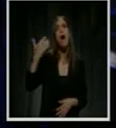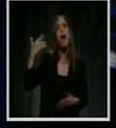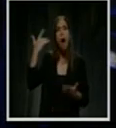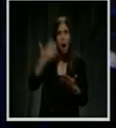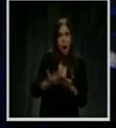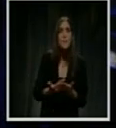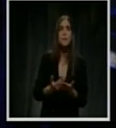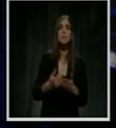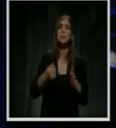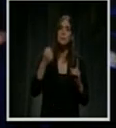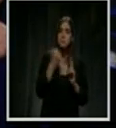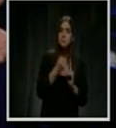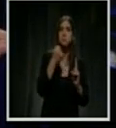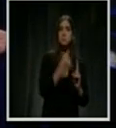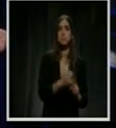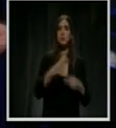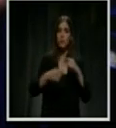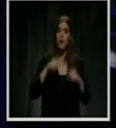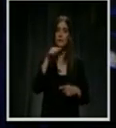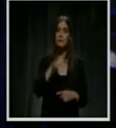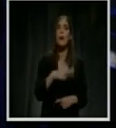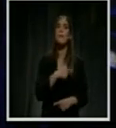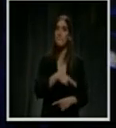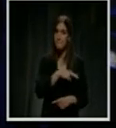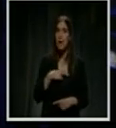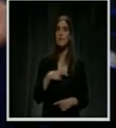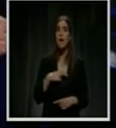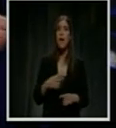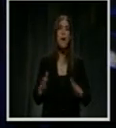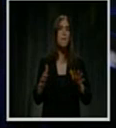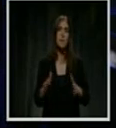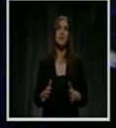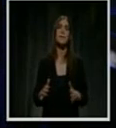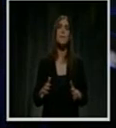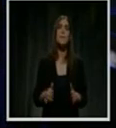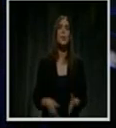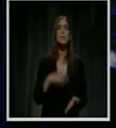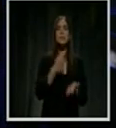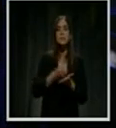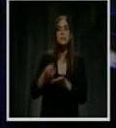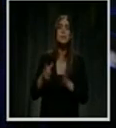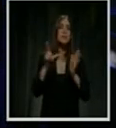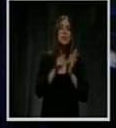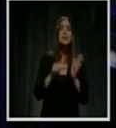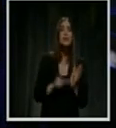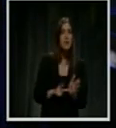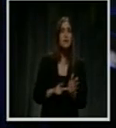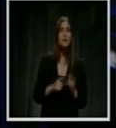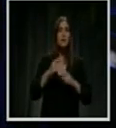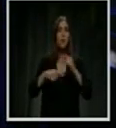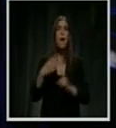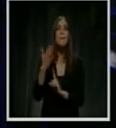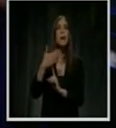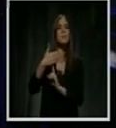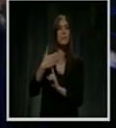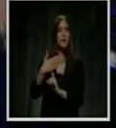kompetenza nazzjonali insemmi fil-kwistjoni ta' sanzjonijiet il-mod kif impattat il-bandiera Maltija. Inġustament fil-waqt li pajjiżi oħra